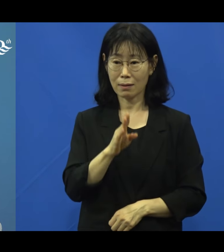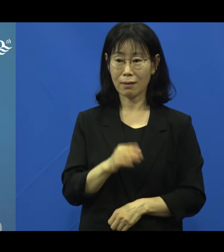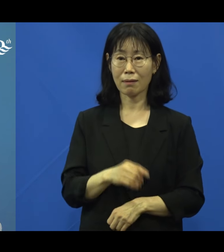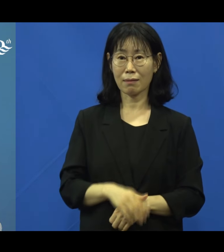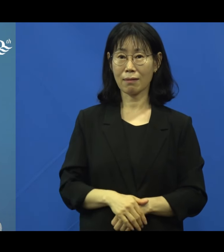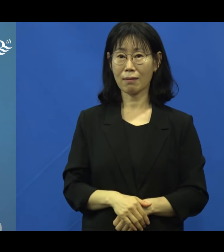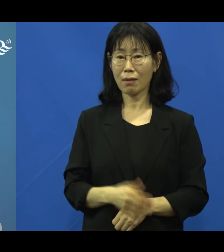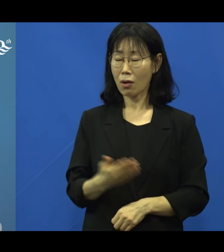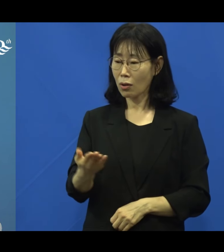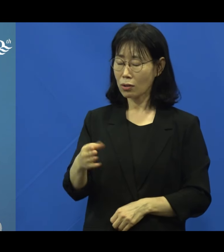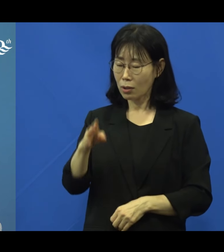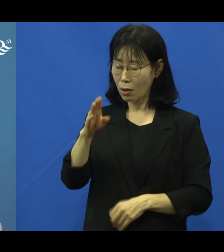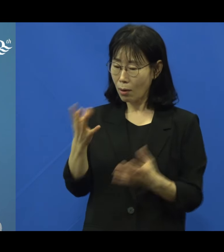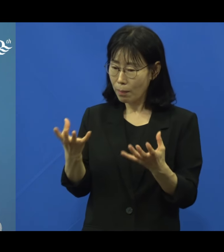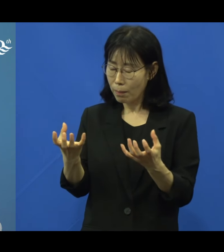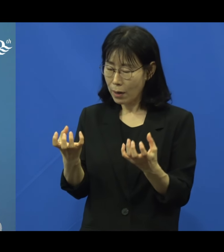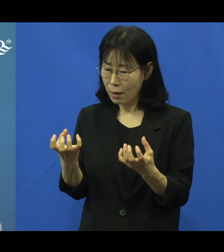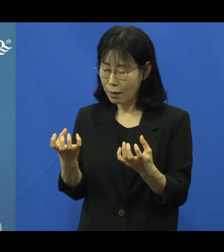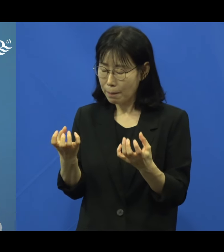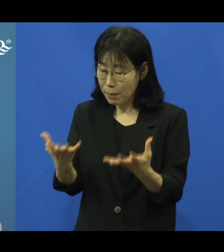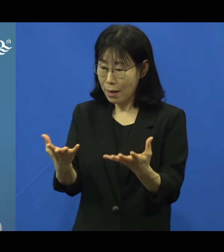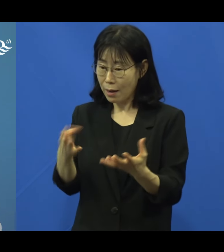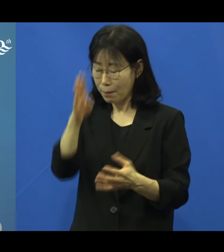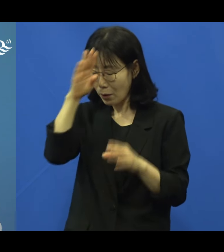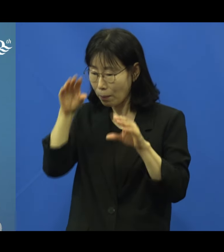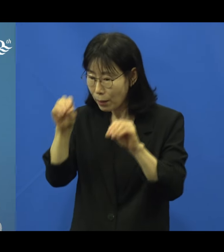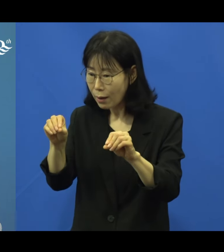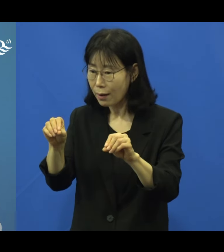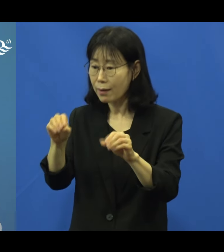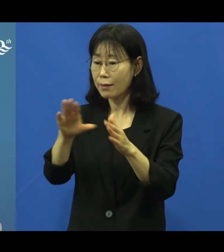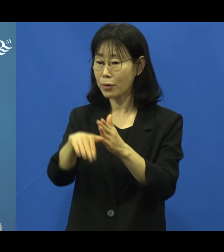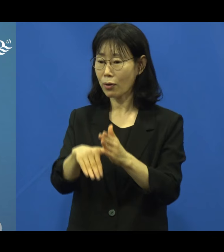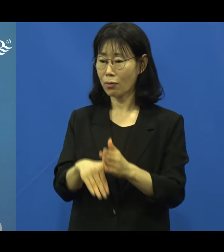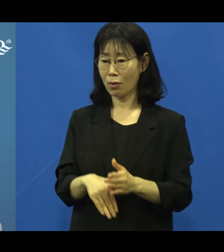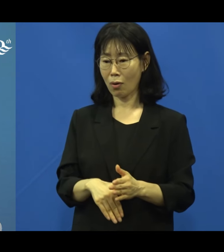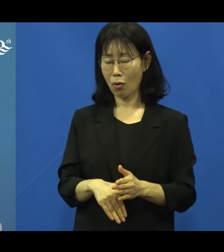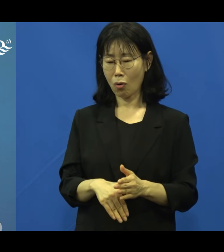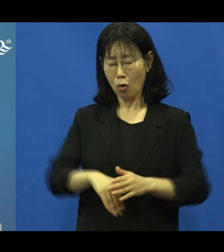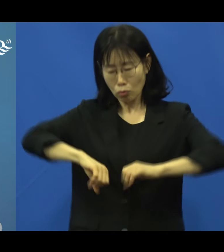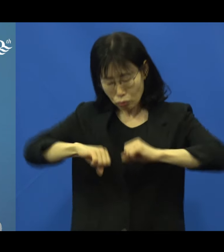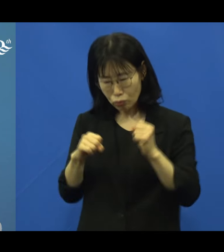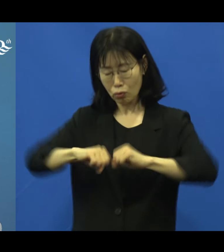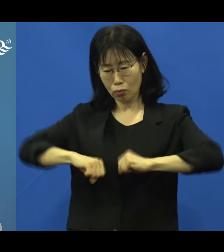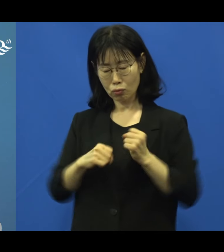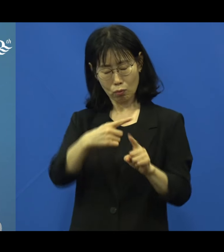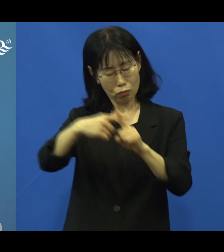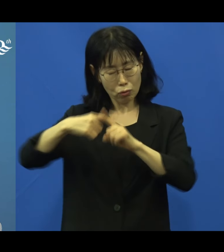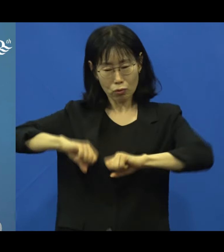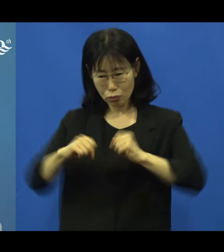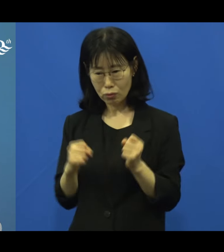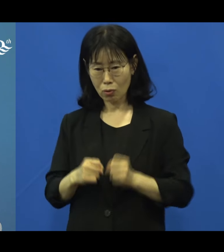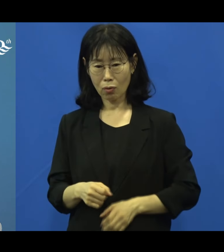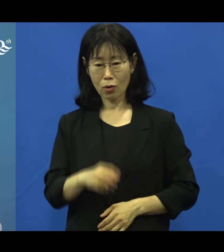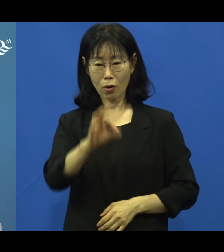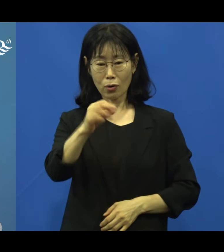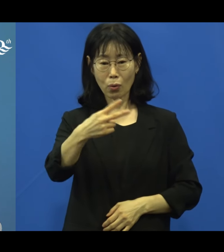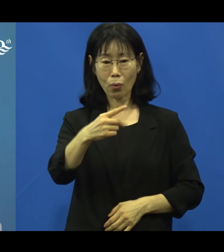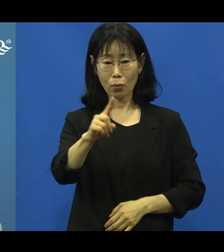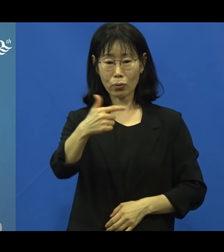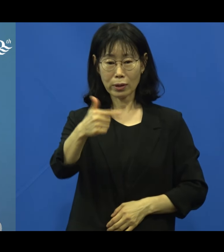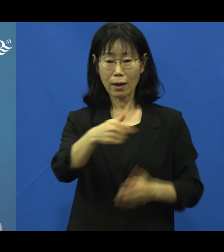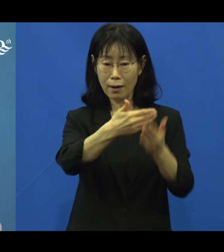당신의 병이 낫는다면 그 말은 100번 1000번도 해야지. 근데 고작 그 요단강에 7번 몸 담그라는 그게